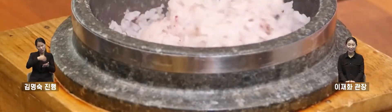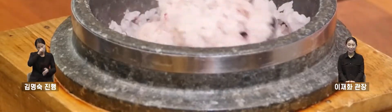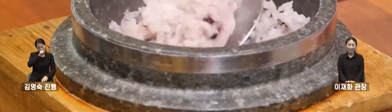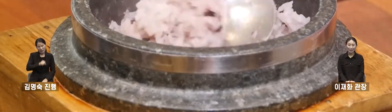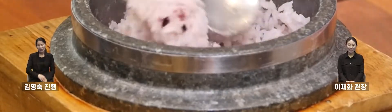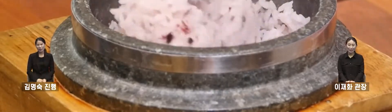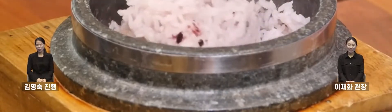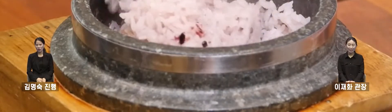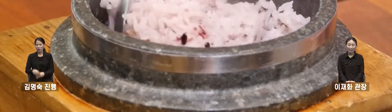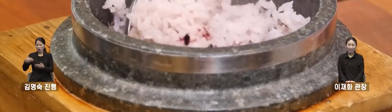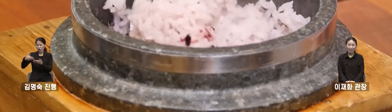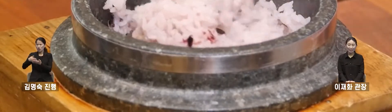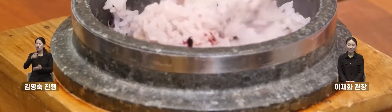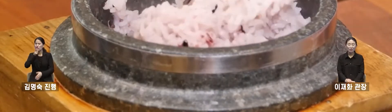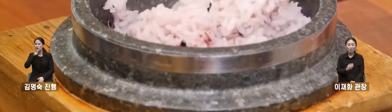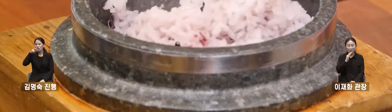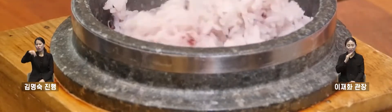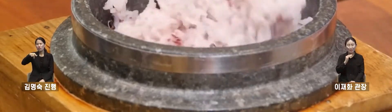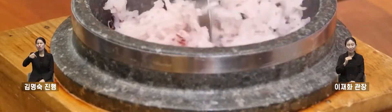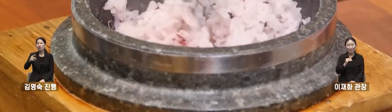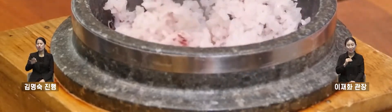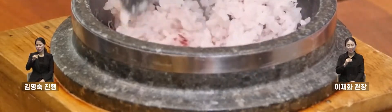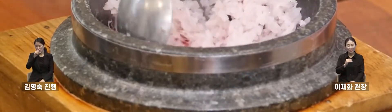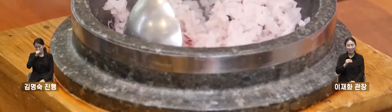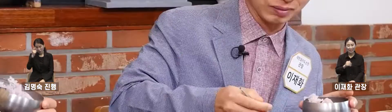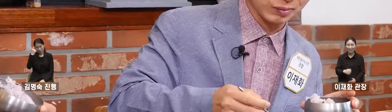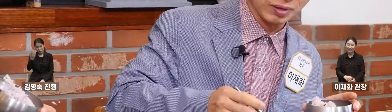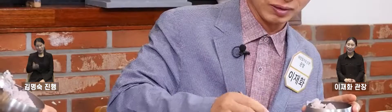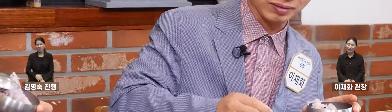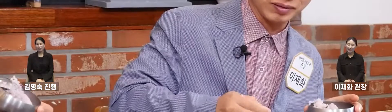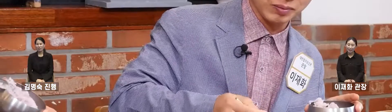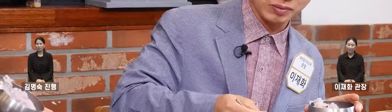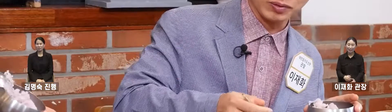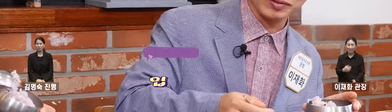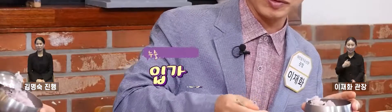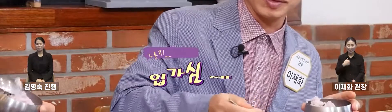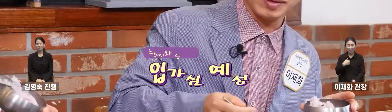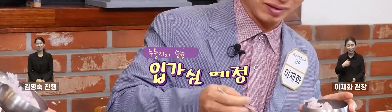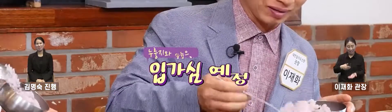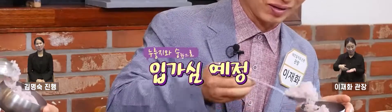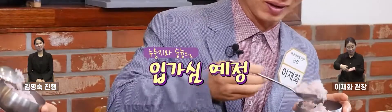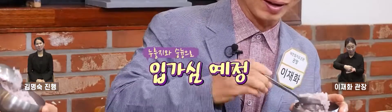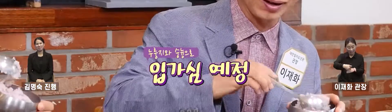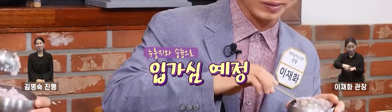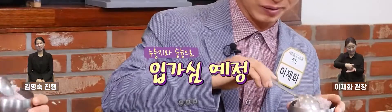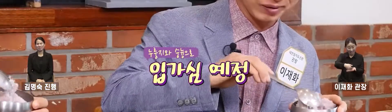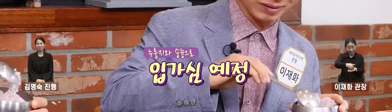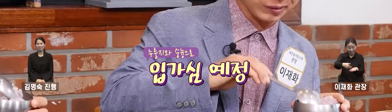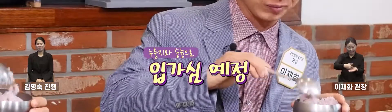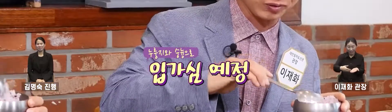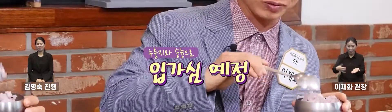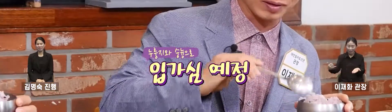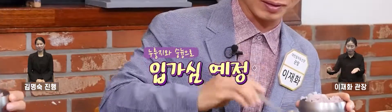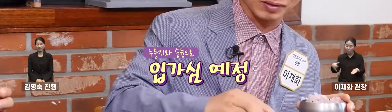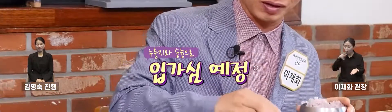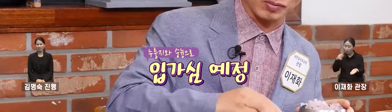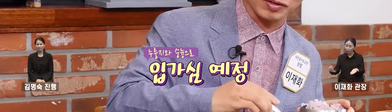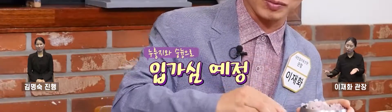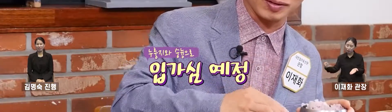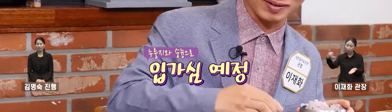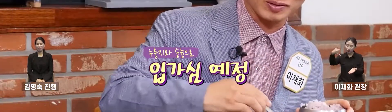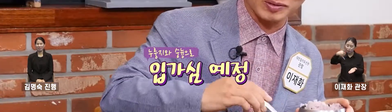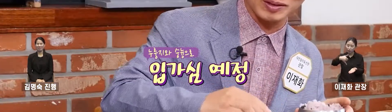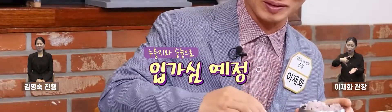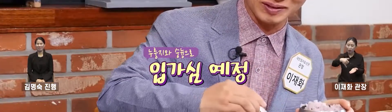누룽지를 좋아하세요? 예, 누룽지. 숭늉을 좋아하세요? 하여튼 누룽지에다가 예, 예 뭐 숭늉 한 그릇